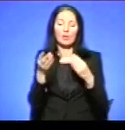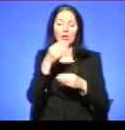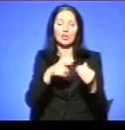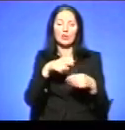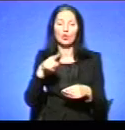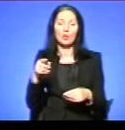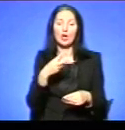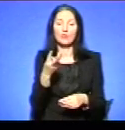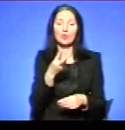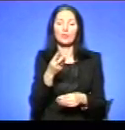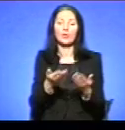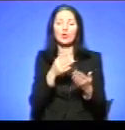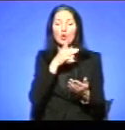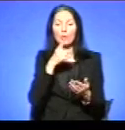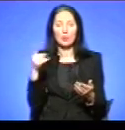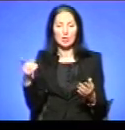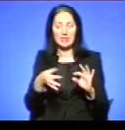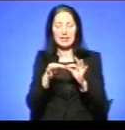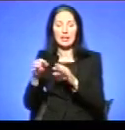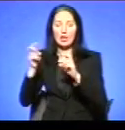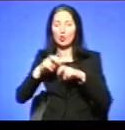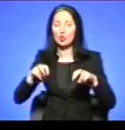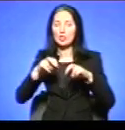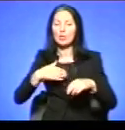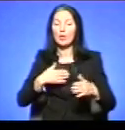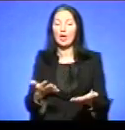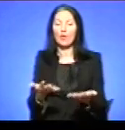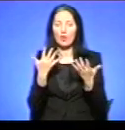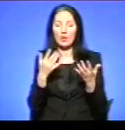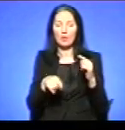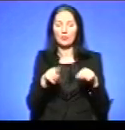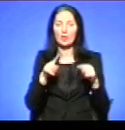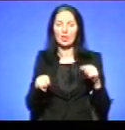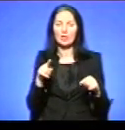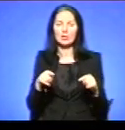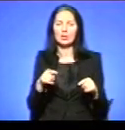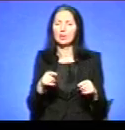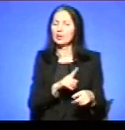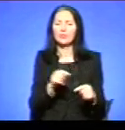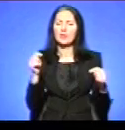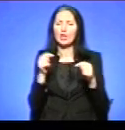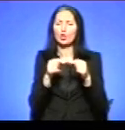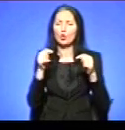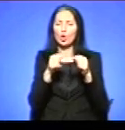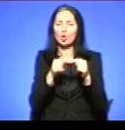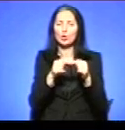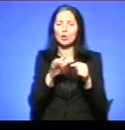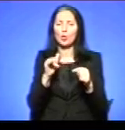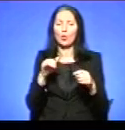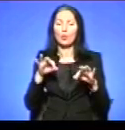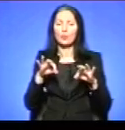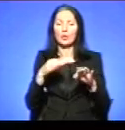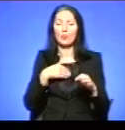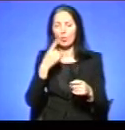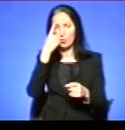час детального дослідження ми виявляємо десь якісь невідповідності у автомобілі, ми повідомляємо